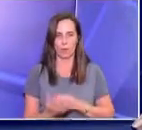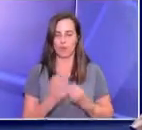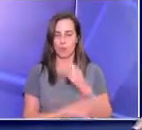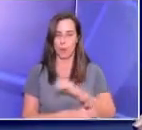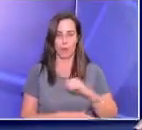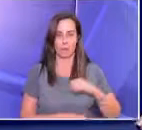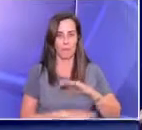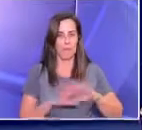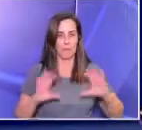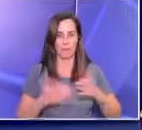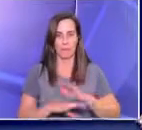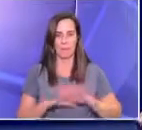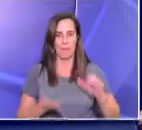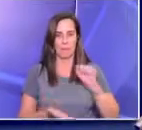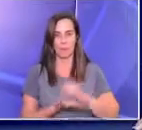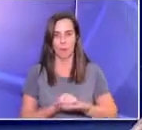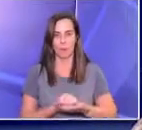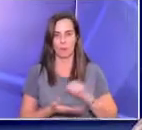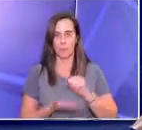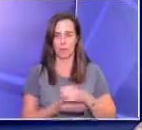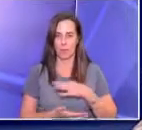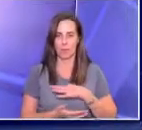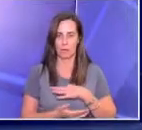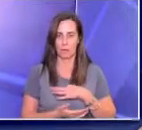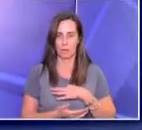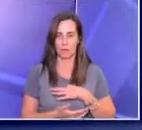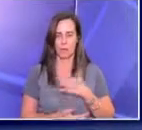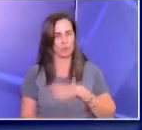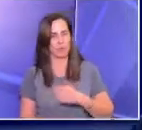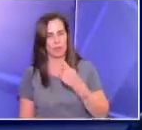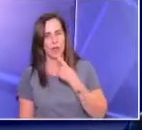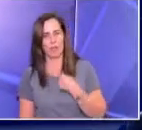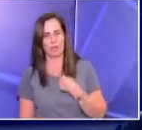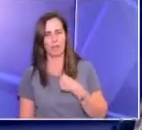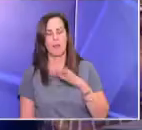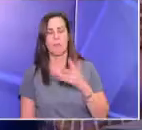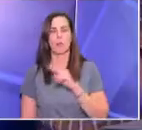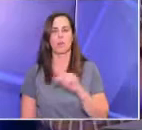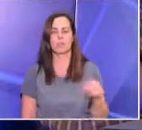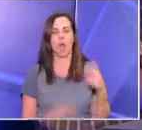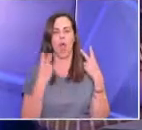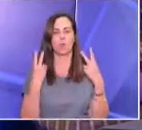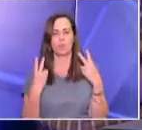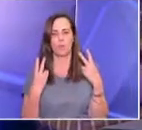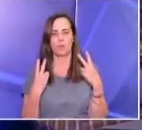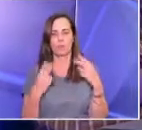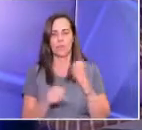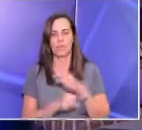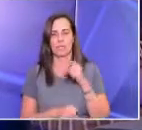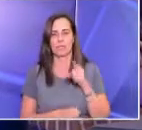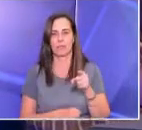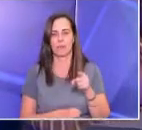שהקמנו בעצמנו ללא מפלגה, ללא מימון, מימון שלנו מתוך... אני רוצה שתגידי לי, מה הנושאים המרכזיים שרצתם